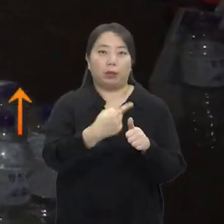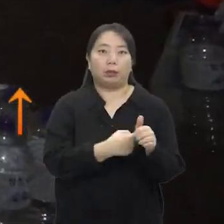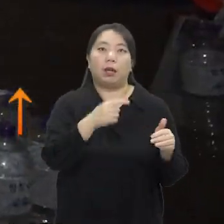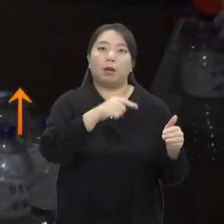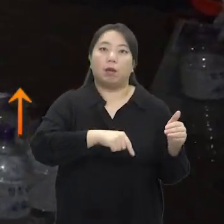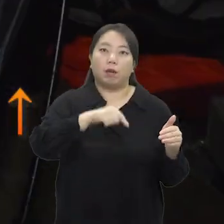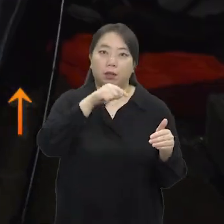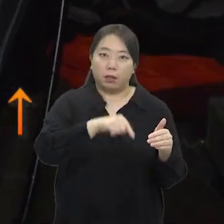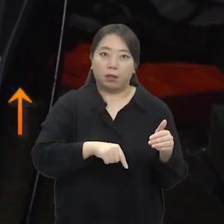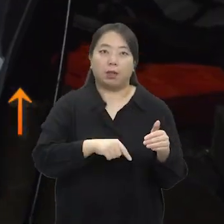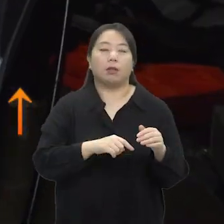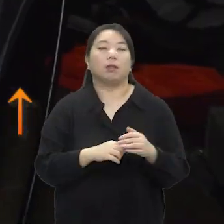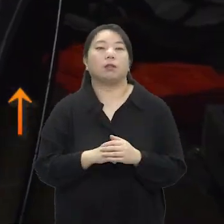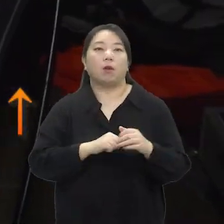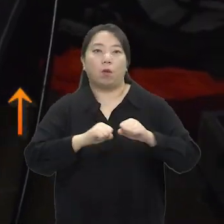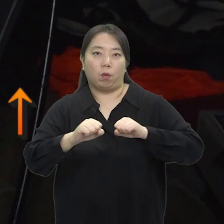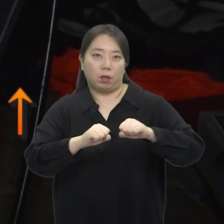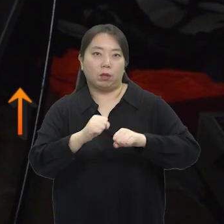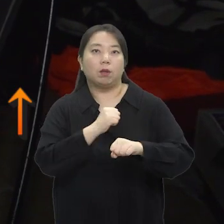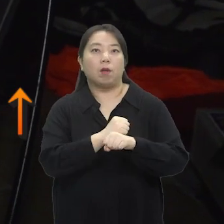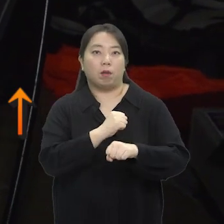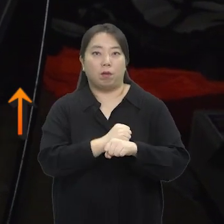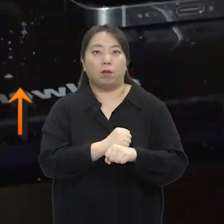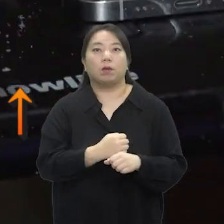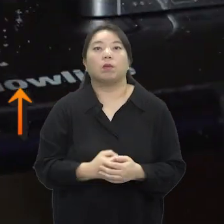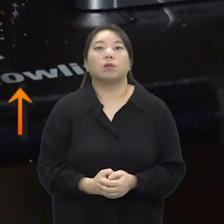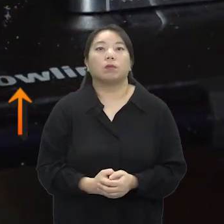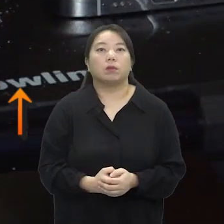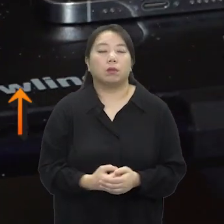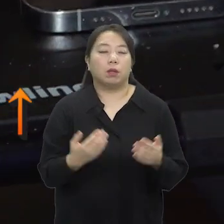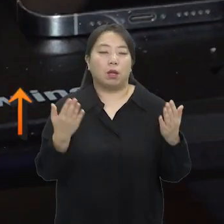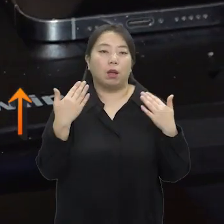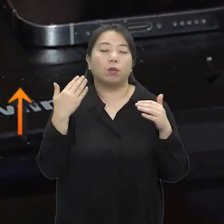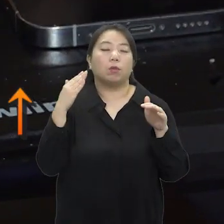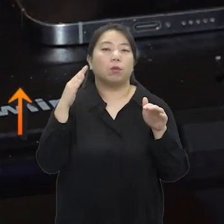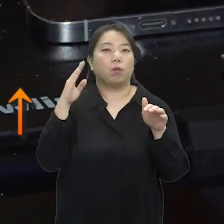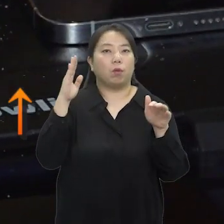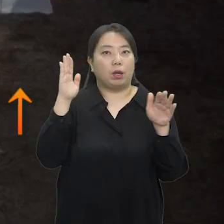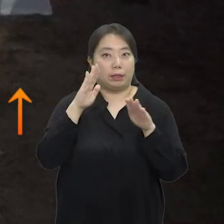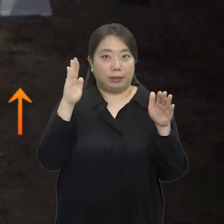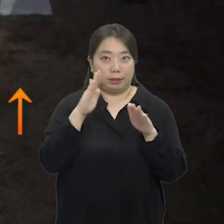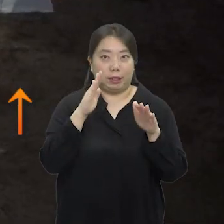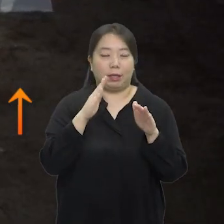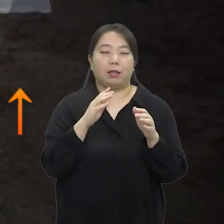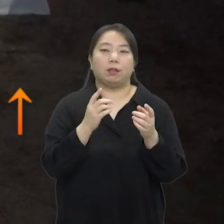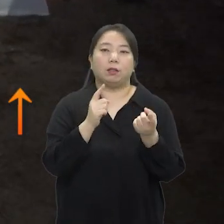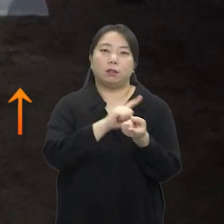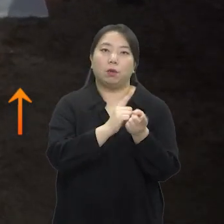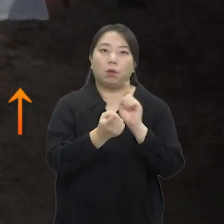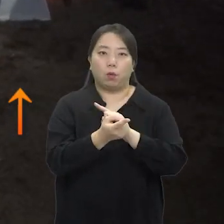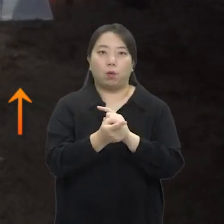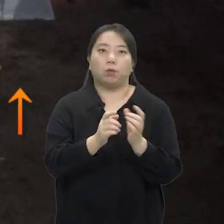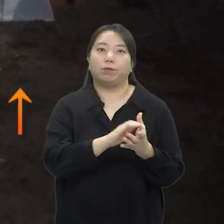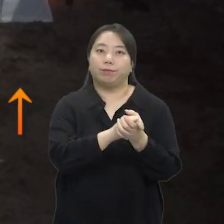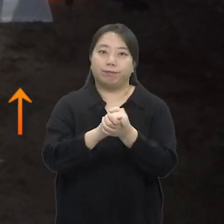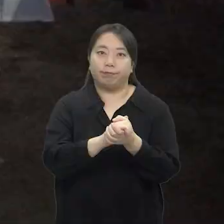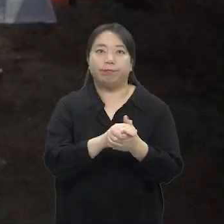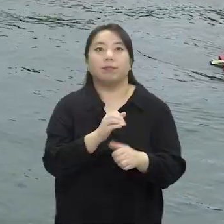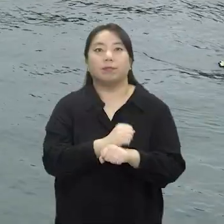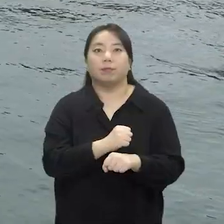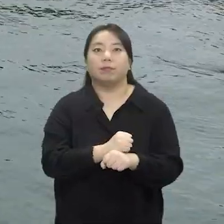아웃도어 활동으로 생태 감수성을 키우고 학교 학생의 간부 간 유대감을 증진시키는 기회를